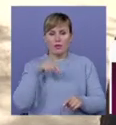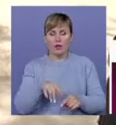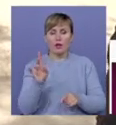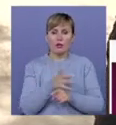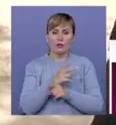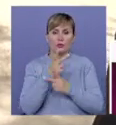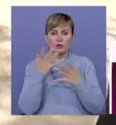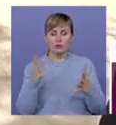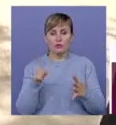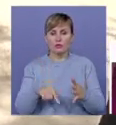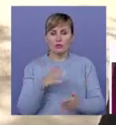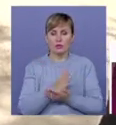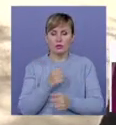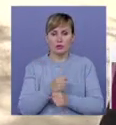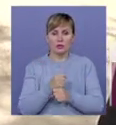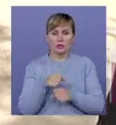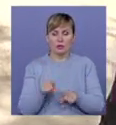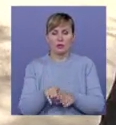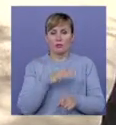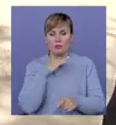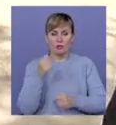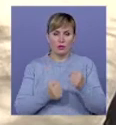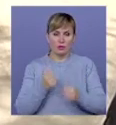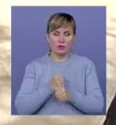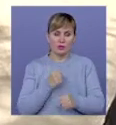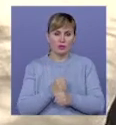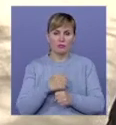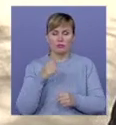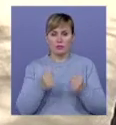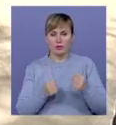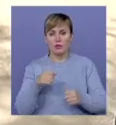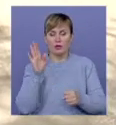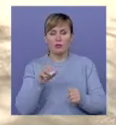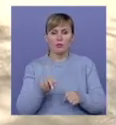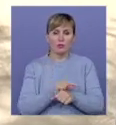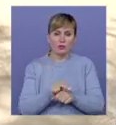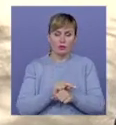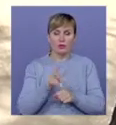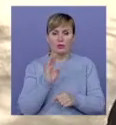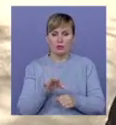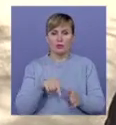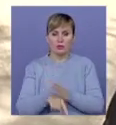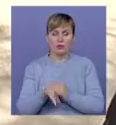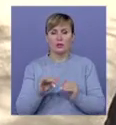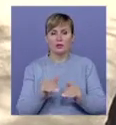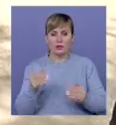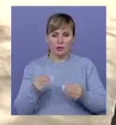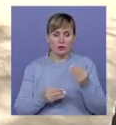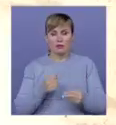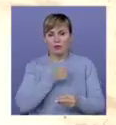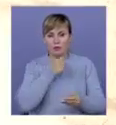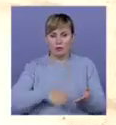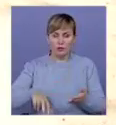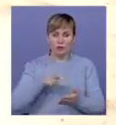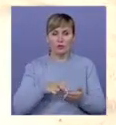не видно, что здесь колодец. И столько машин провалились. Машины, ладно, можно починить железо. Но ведь же здесь и дети играют, взрослые